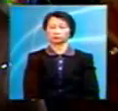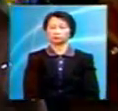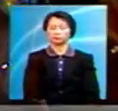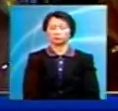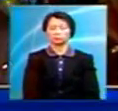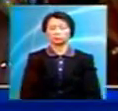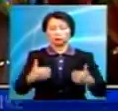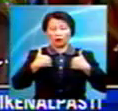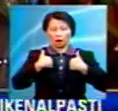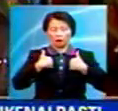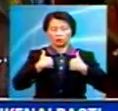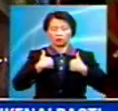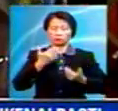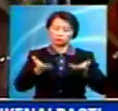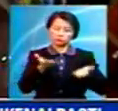Ada mungkin